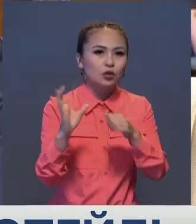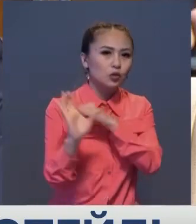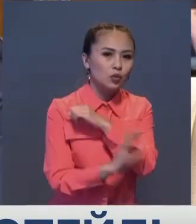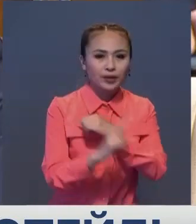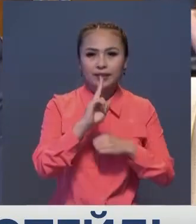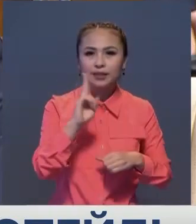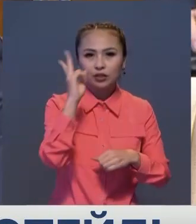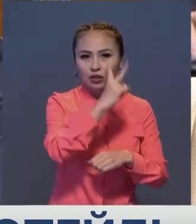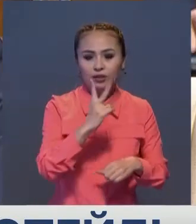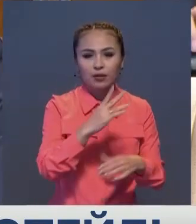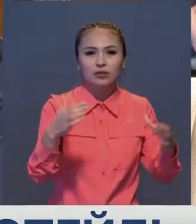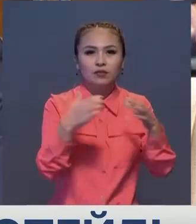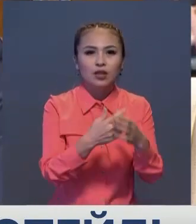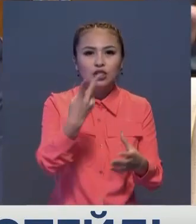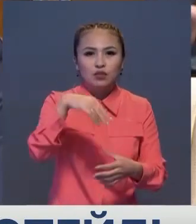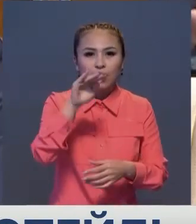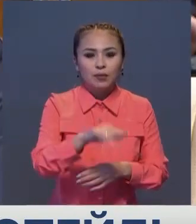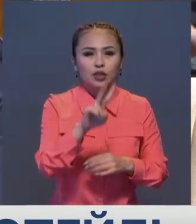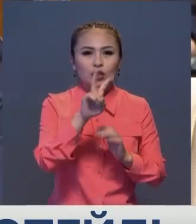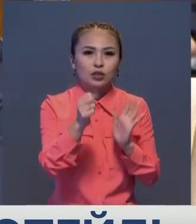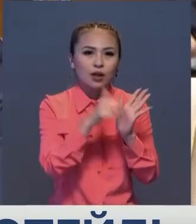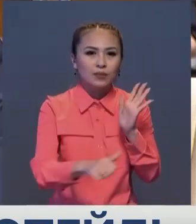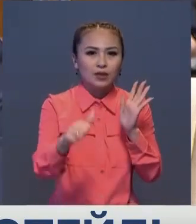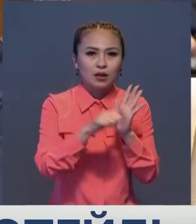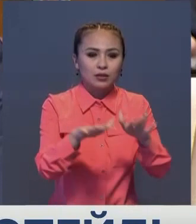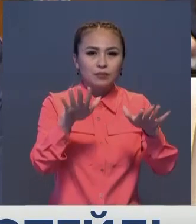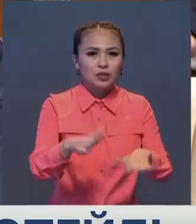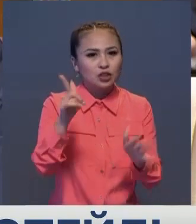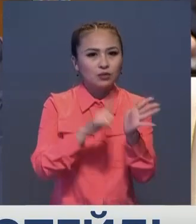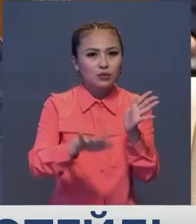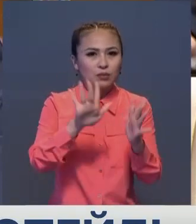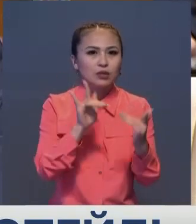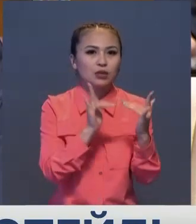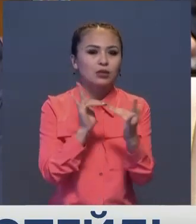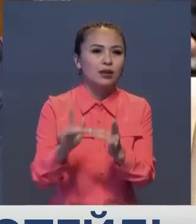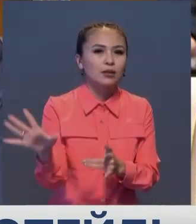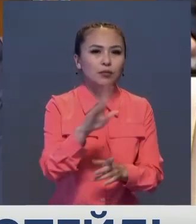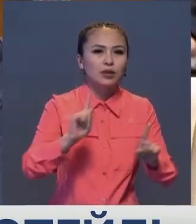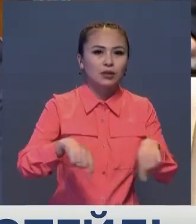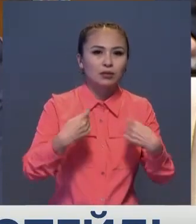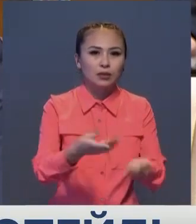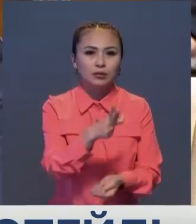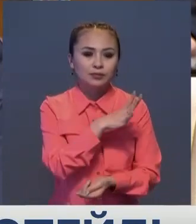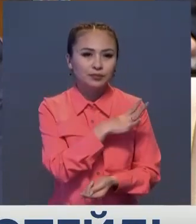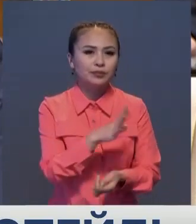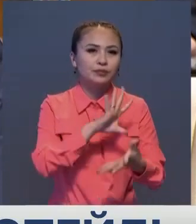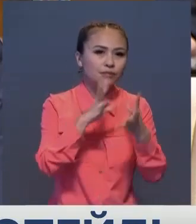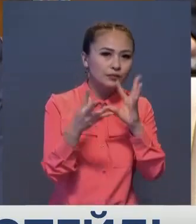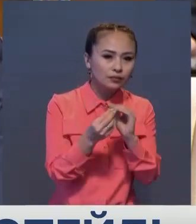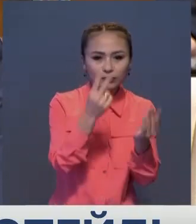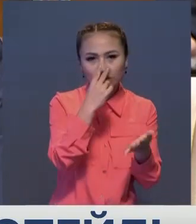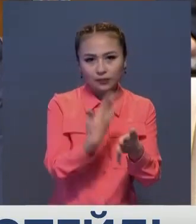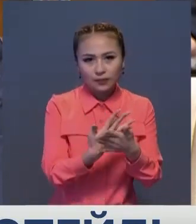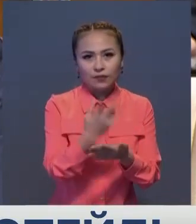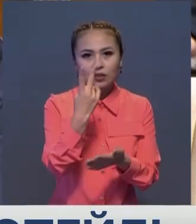жылда ел аумағында 20266 орындық 75 жатақхана пайдалануға берілген. Бұл жалпы